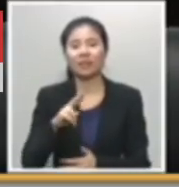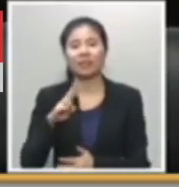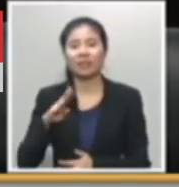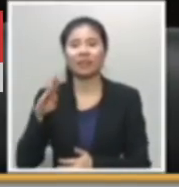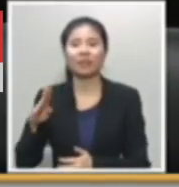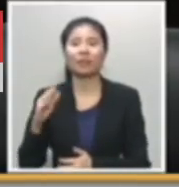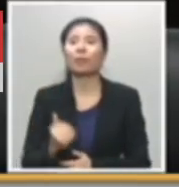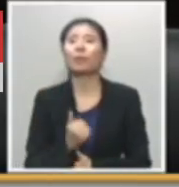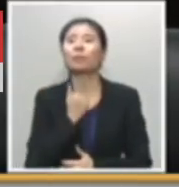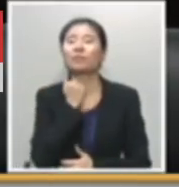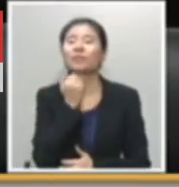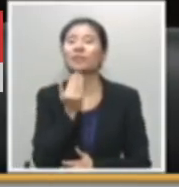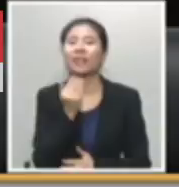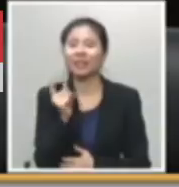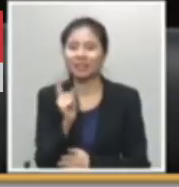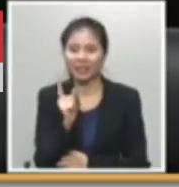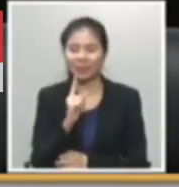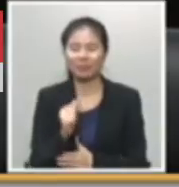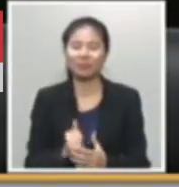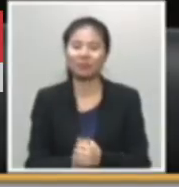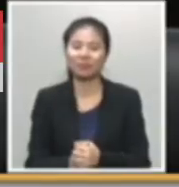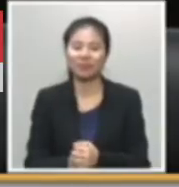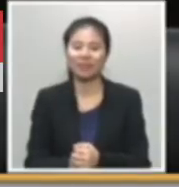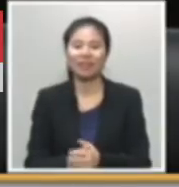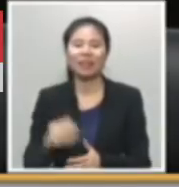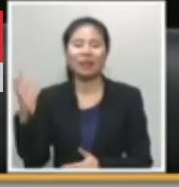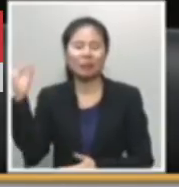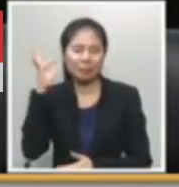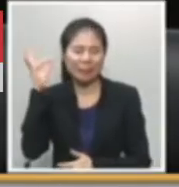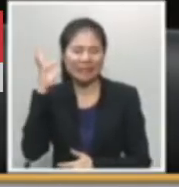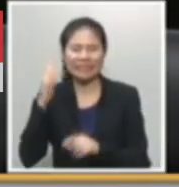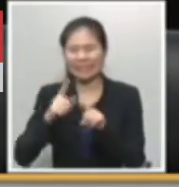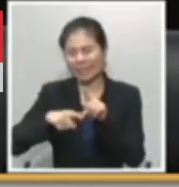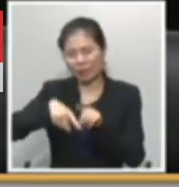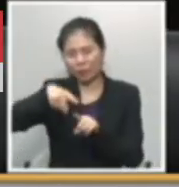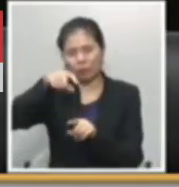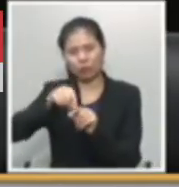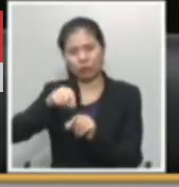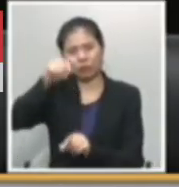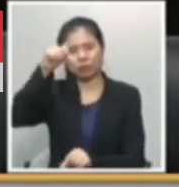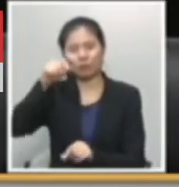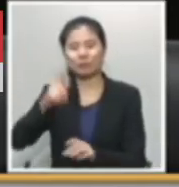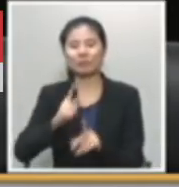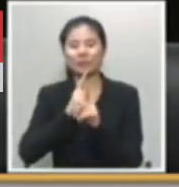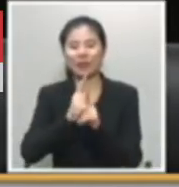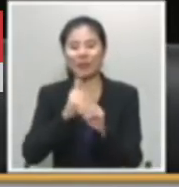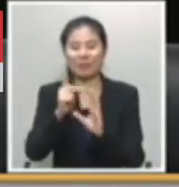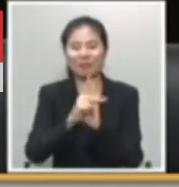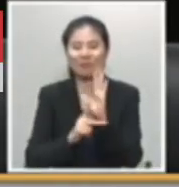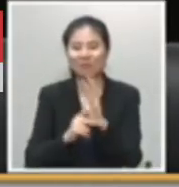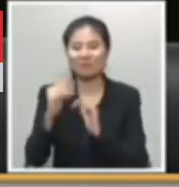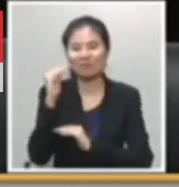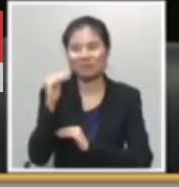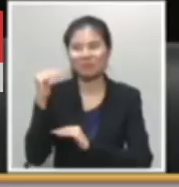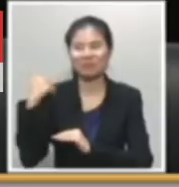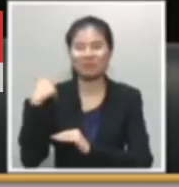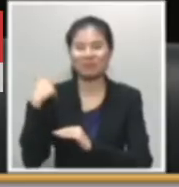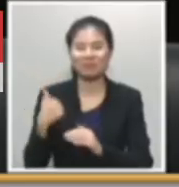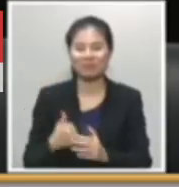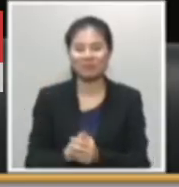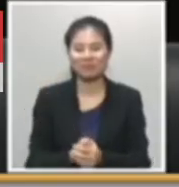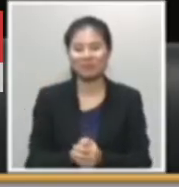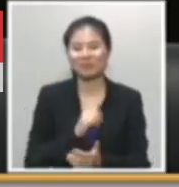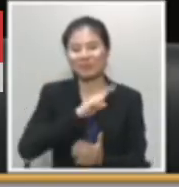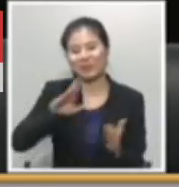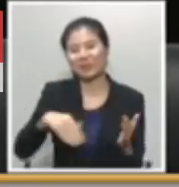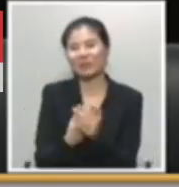ด์เอนจิเนียร์เพราะว่าระบบเดซิเบลมันเกินตามที่กฎหมายกำหนดแล้วพวกเราสมาชิก